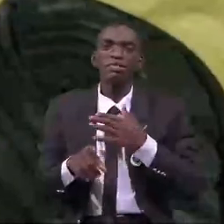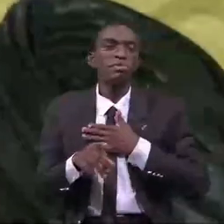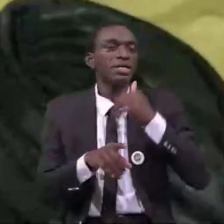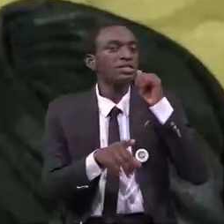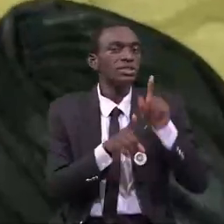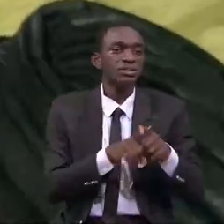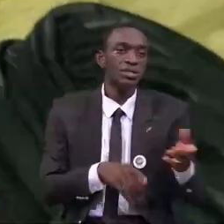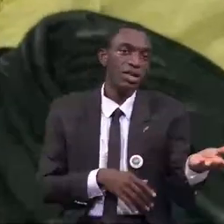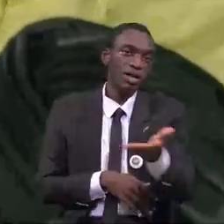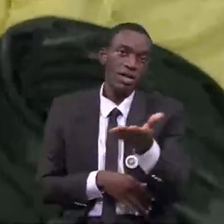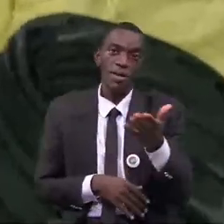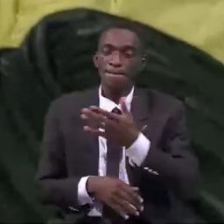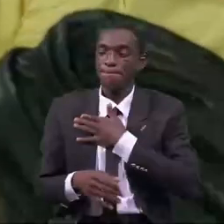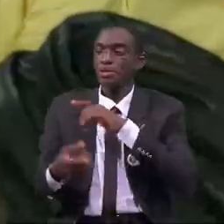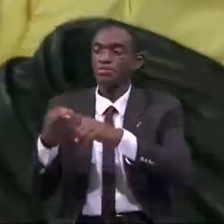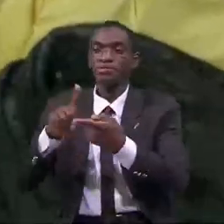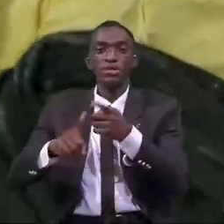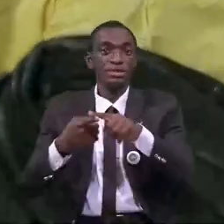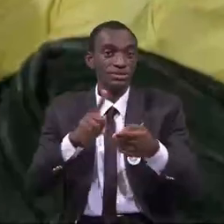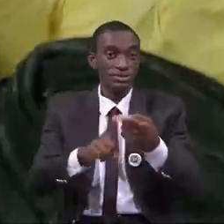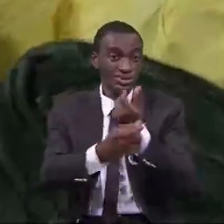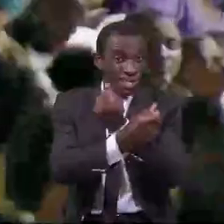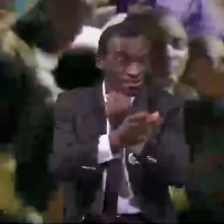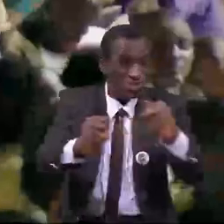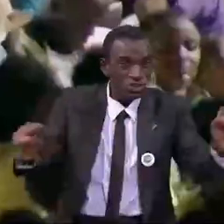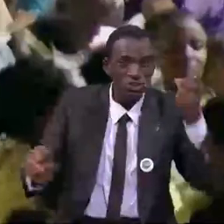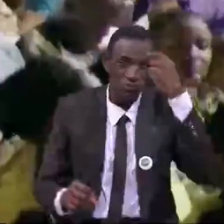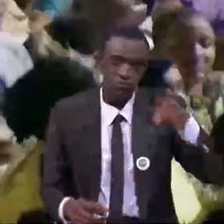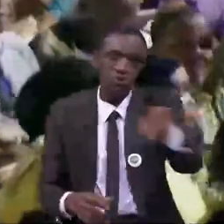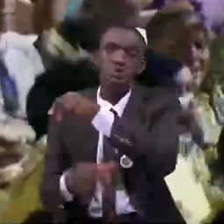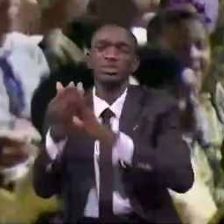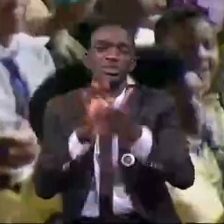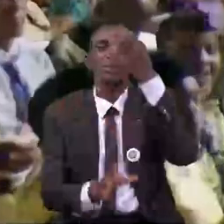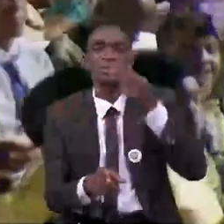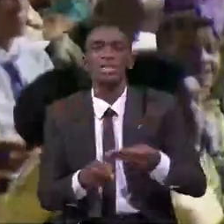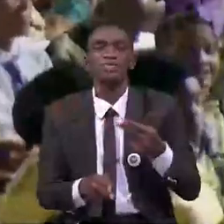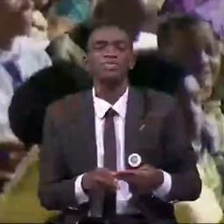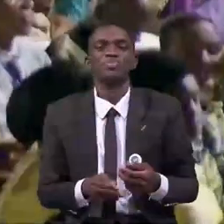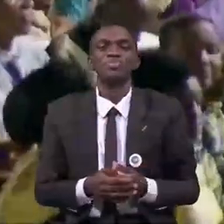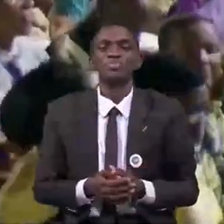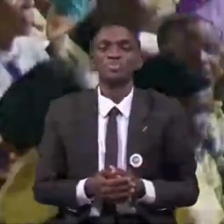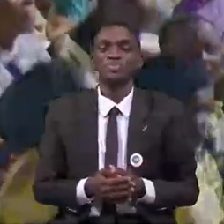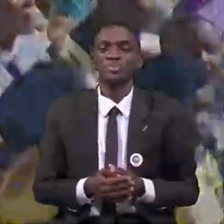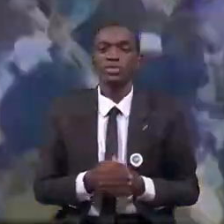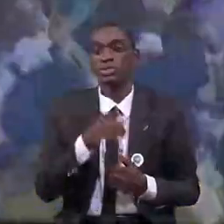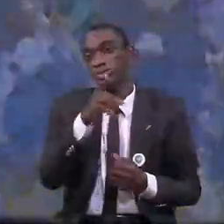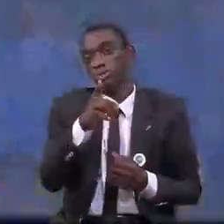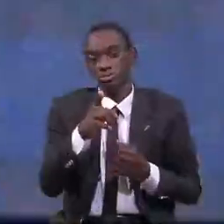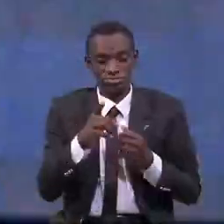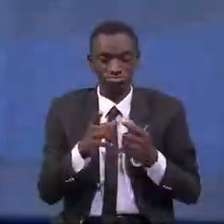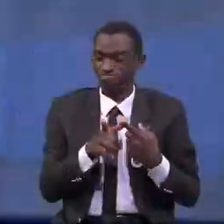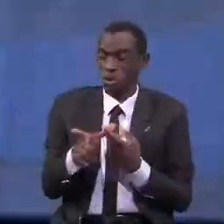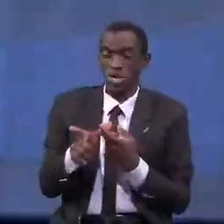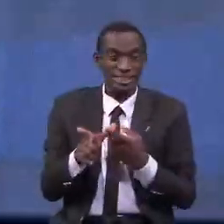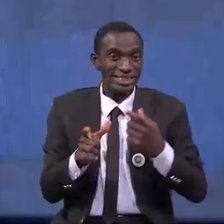sœurs amis le salut est là pour vous ça court